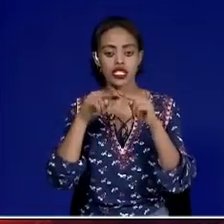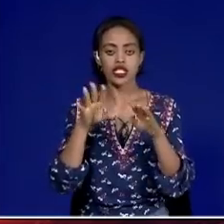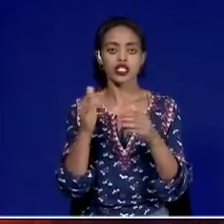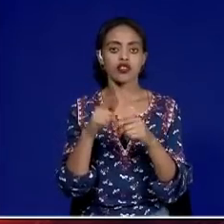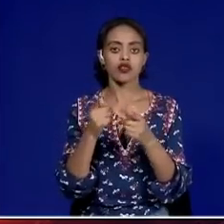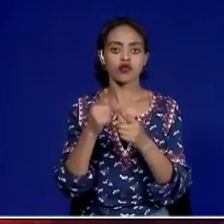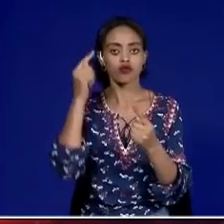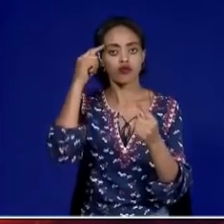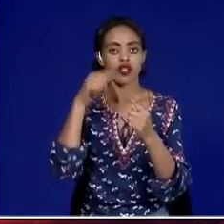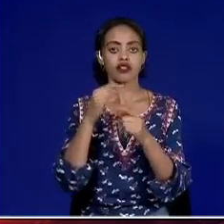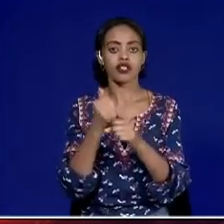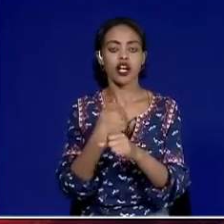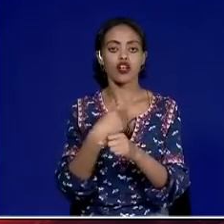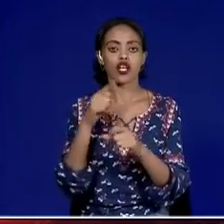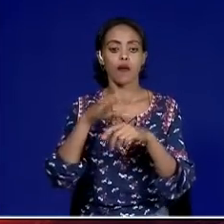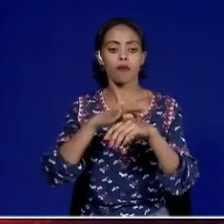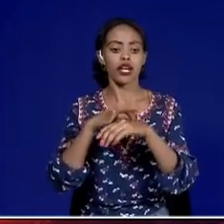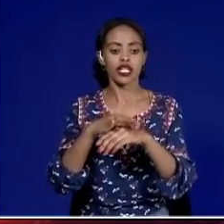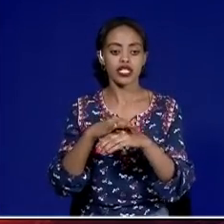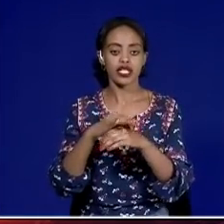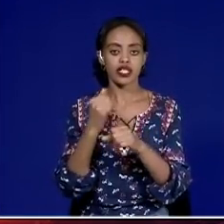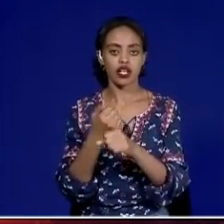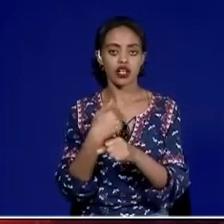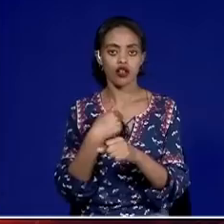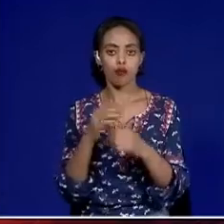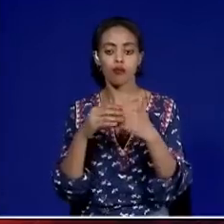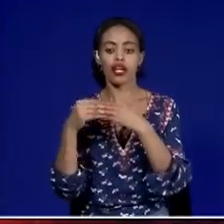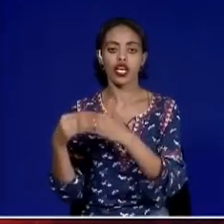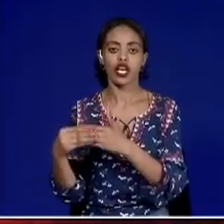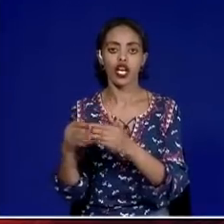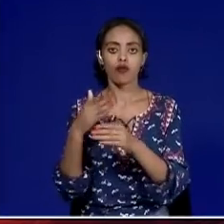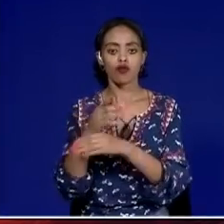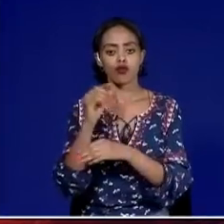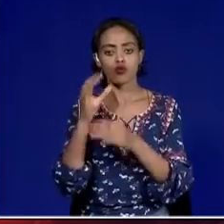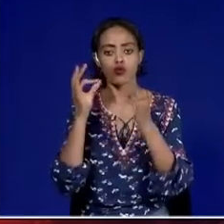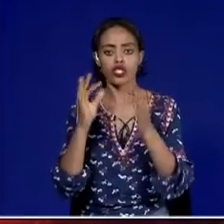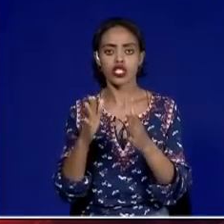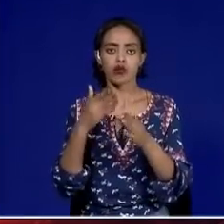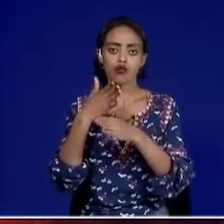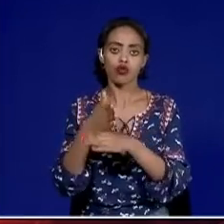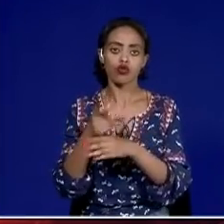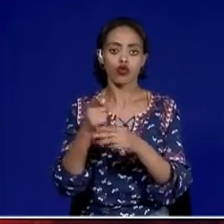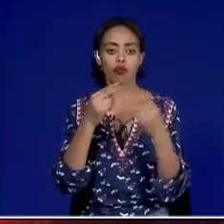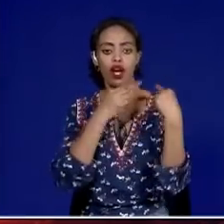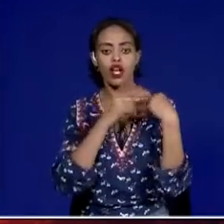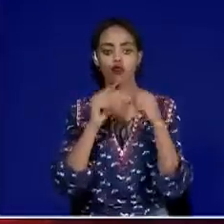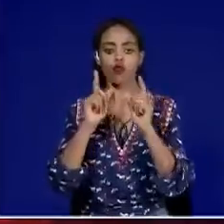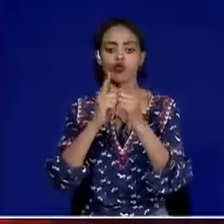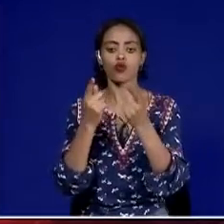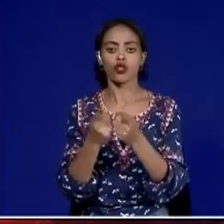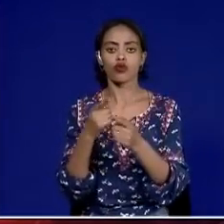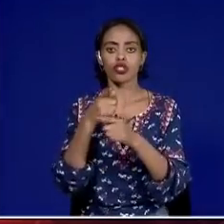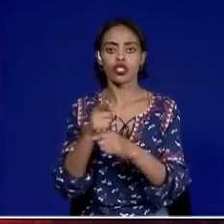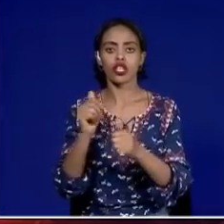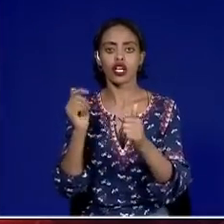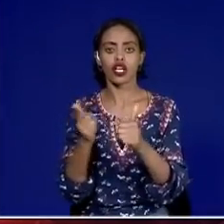کت ما خیلی سرحد بارلو نه مریت کیت سرحن مریحلم تا دبدابی دهری تو سنت تو سنه بدهری تام تحلافون تام دیو تی